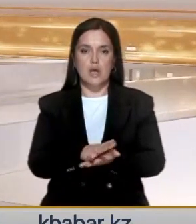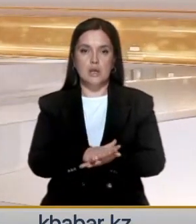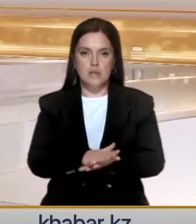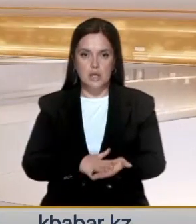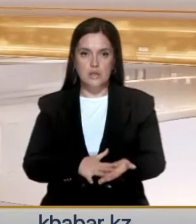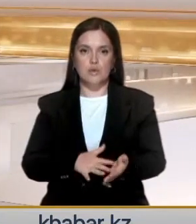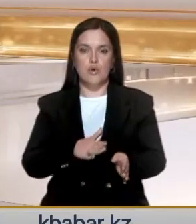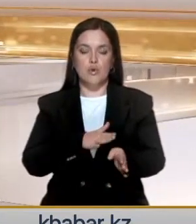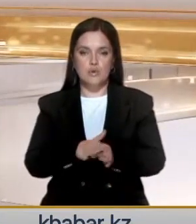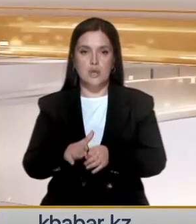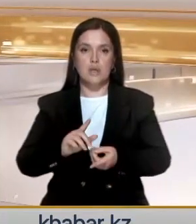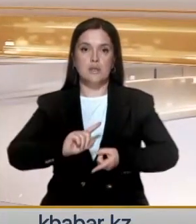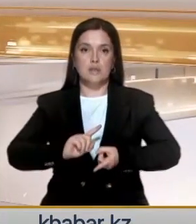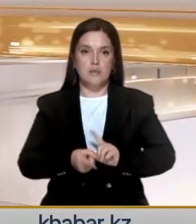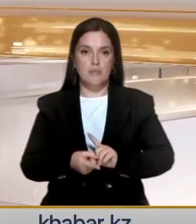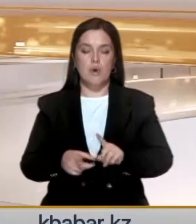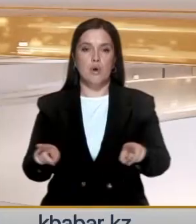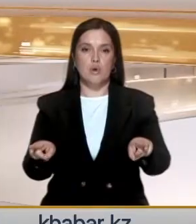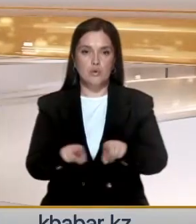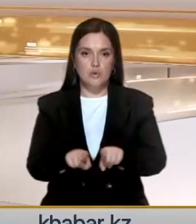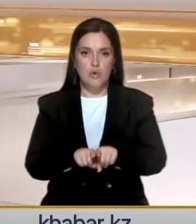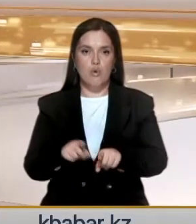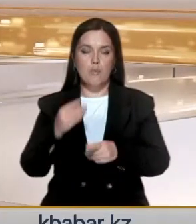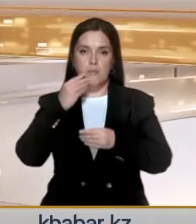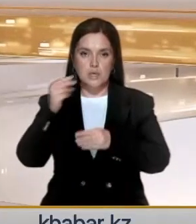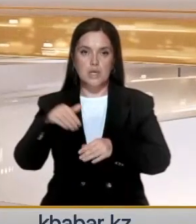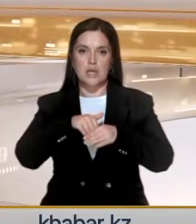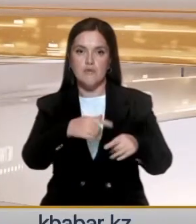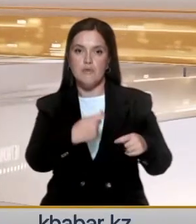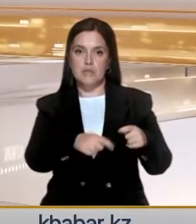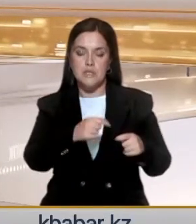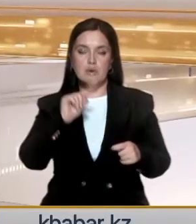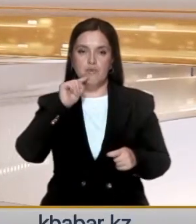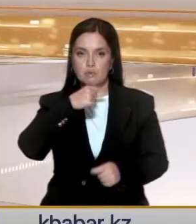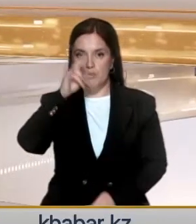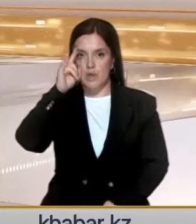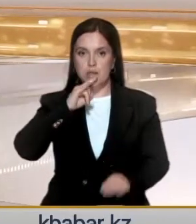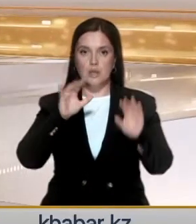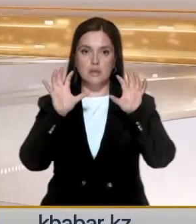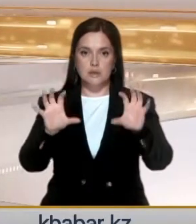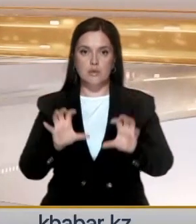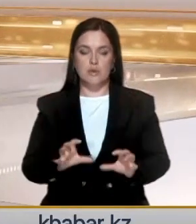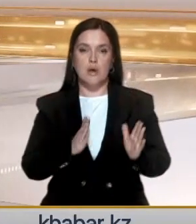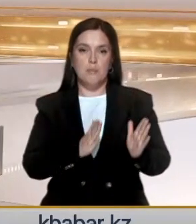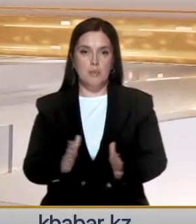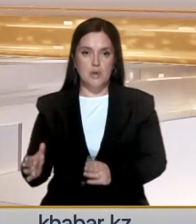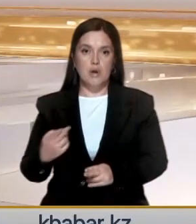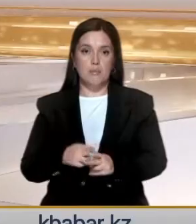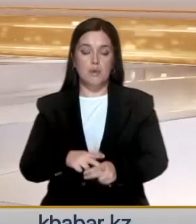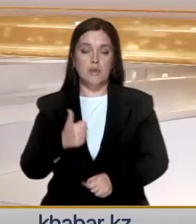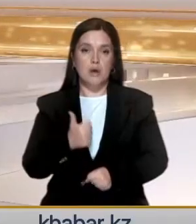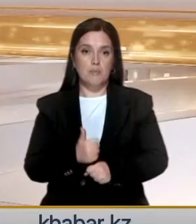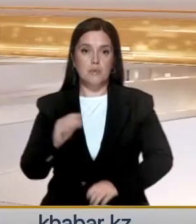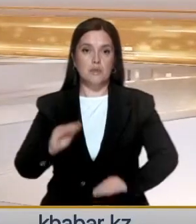осуществления реформ а также привлечения инвестиций в экономику Казахстана Закон и порядок - это основа строительства